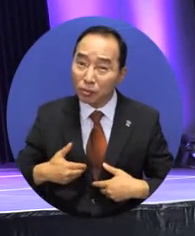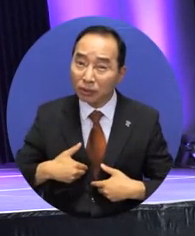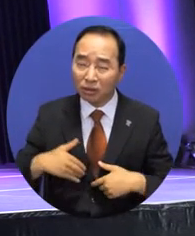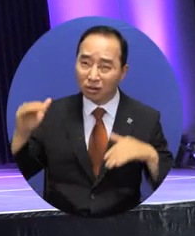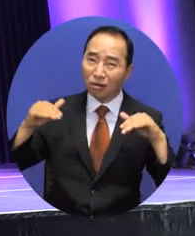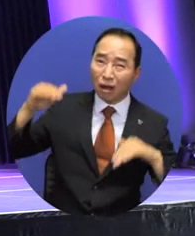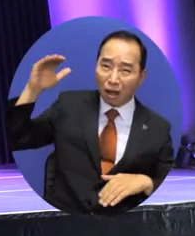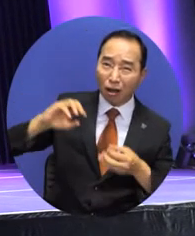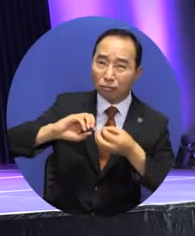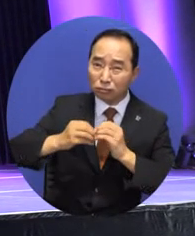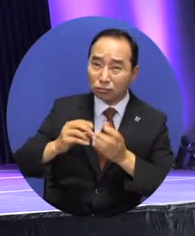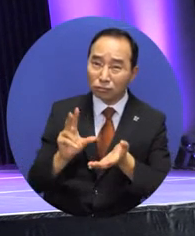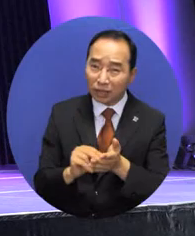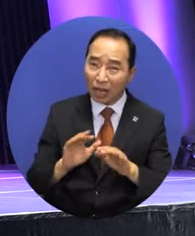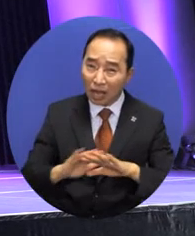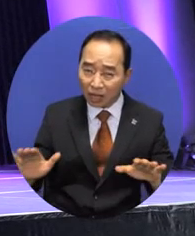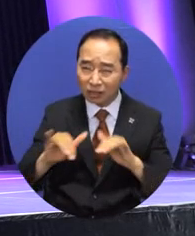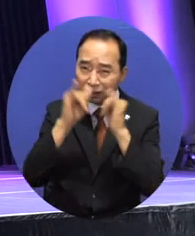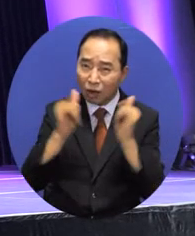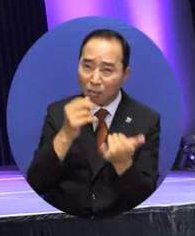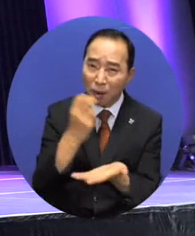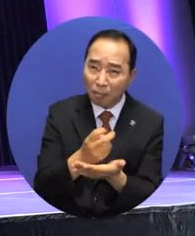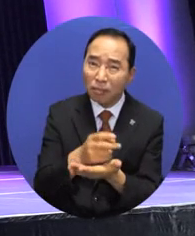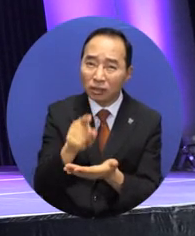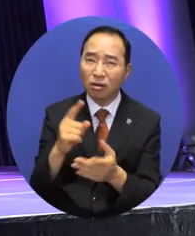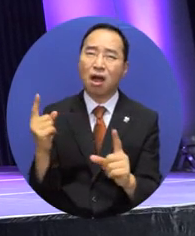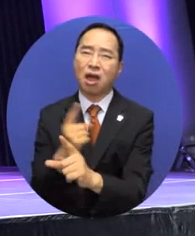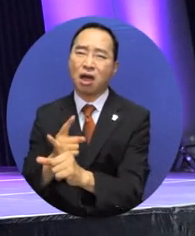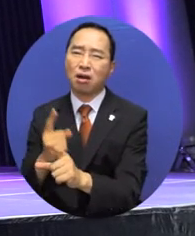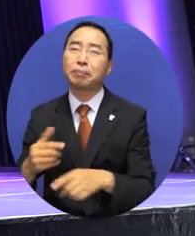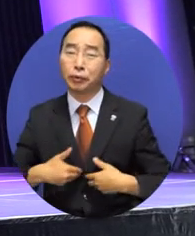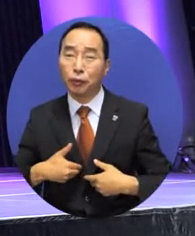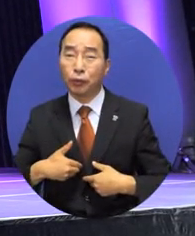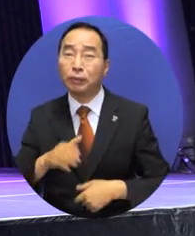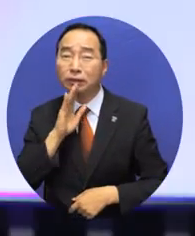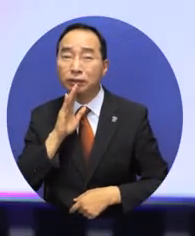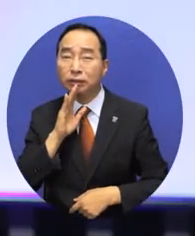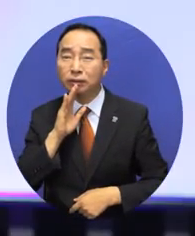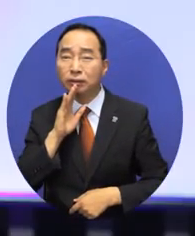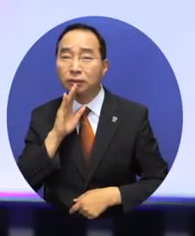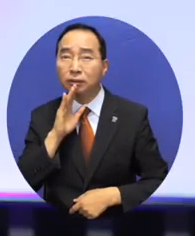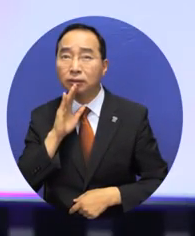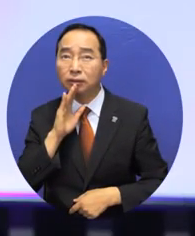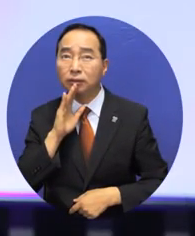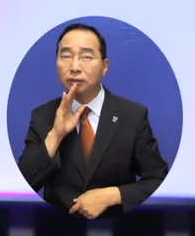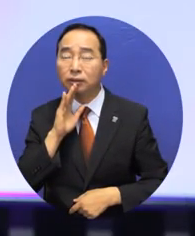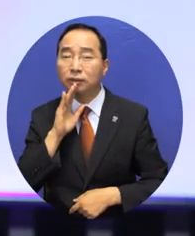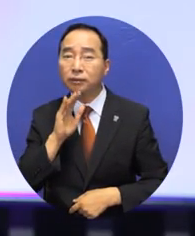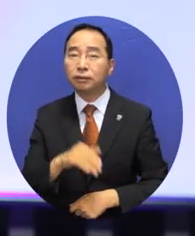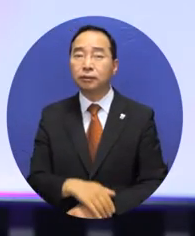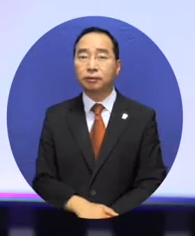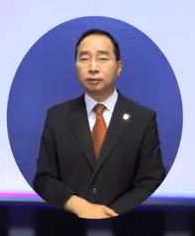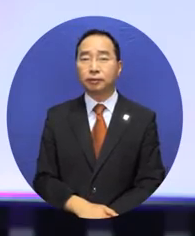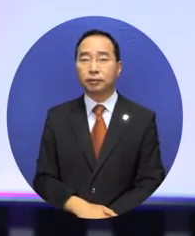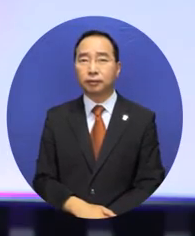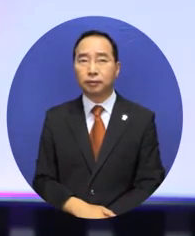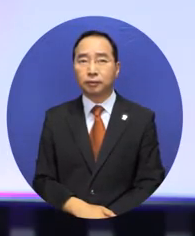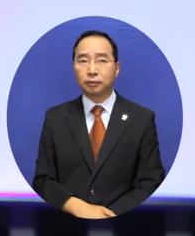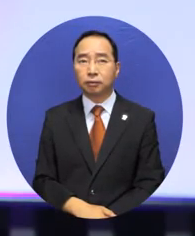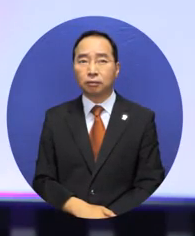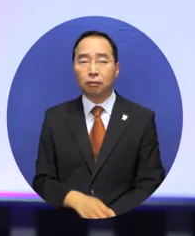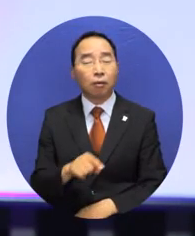강화하는 사회 제도들, 법들 이런 것도 개혁을 해야 됩니다. 공감력 약화에 대해서는